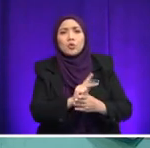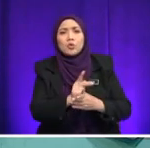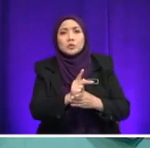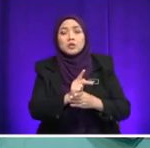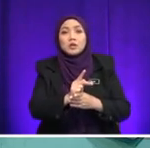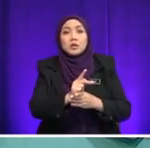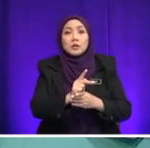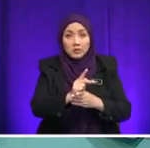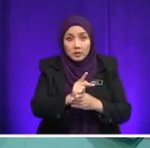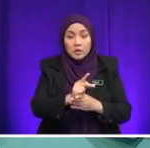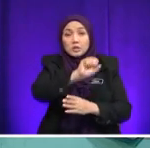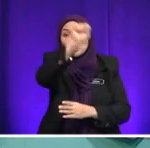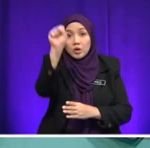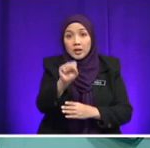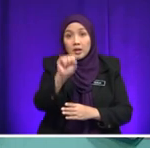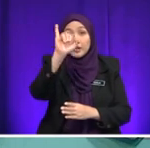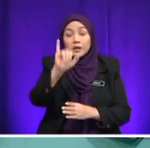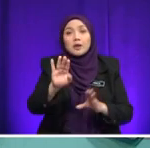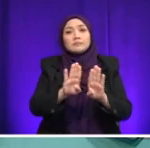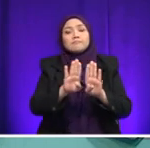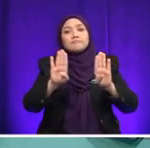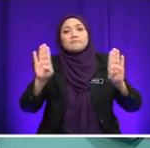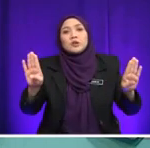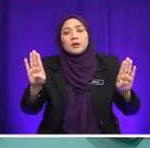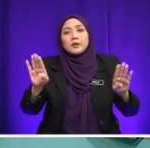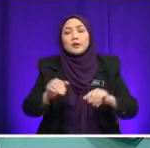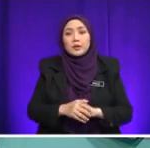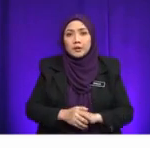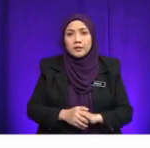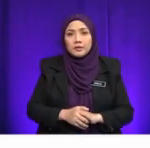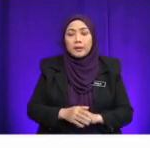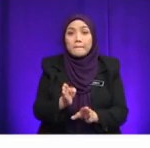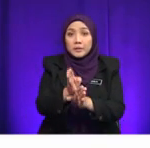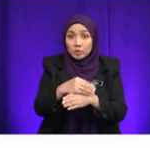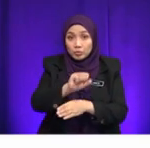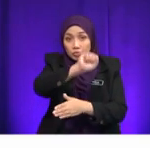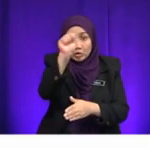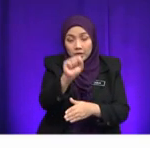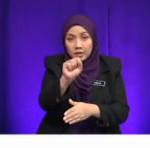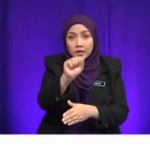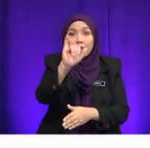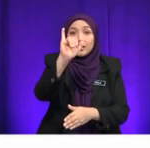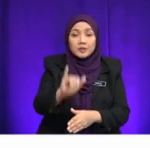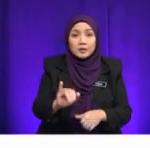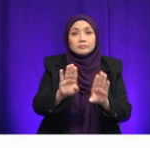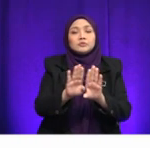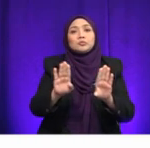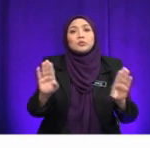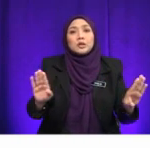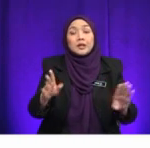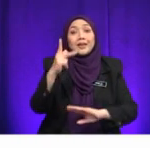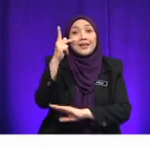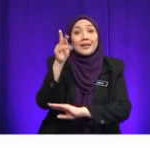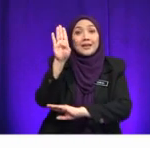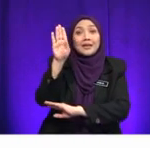respon terbuka oke di sini cekgu kongsikan satu bentuk soal Lan respon terbuka ataupun ketika persoalan akibat